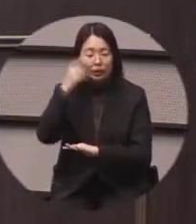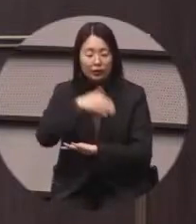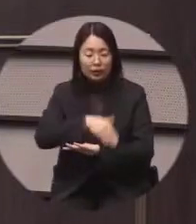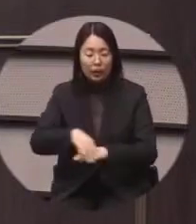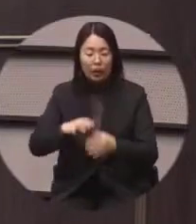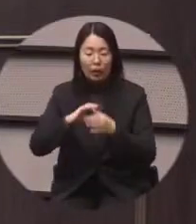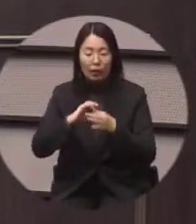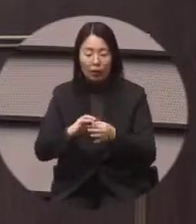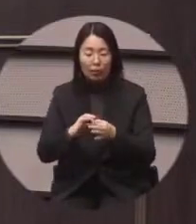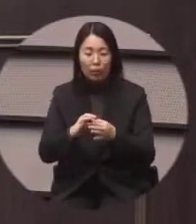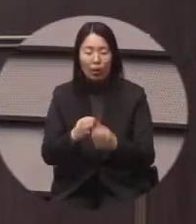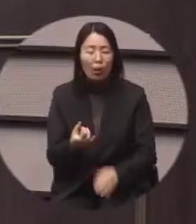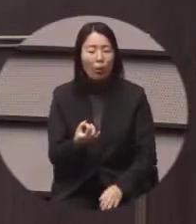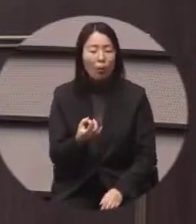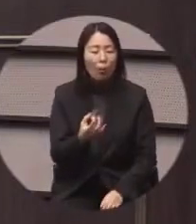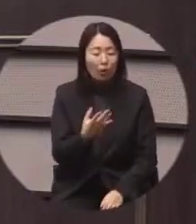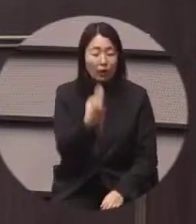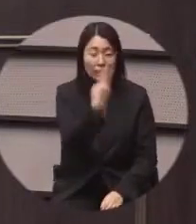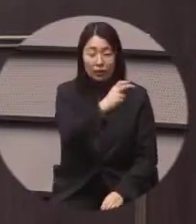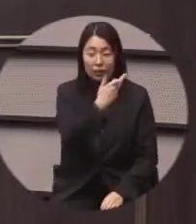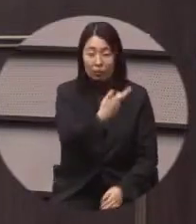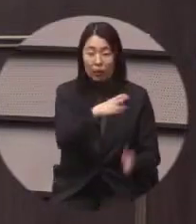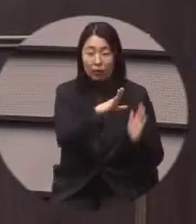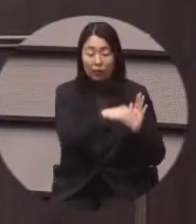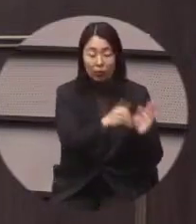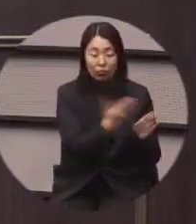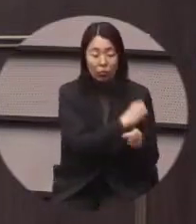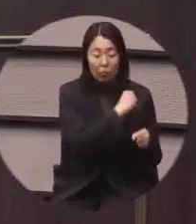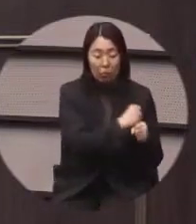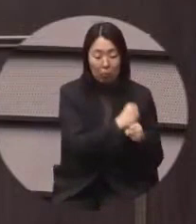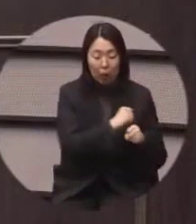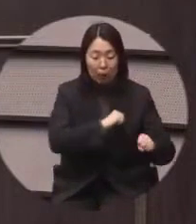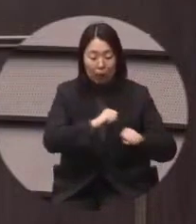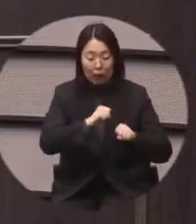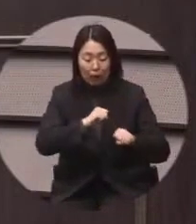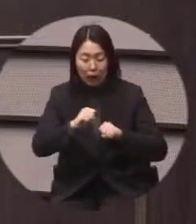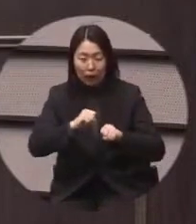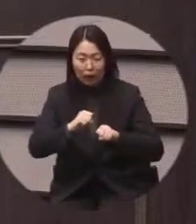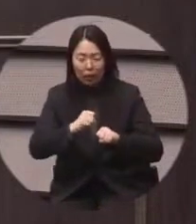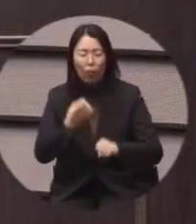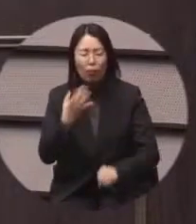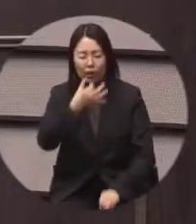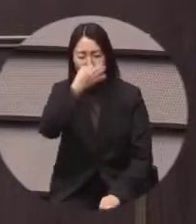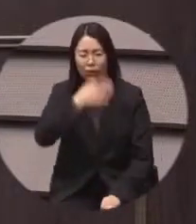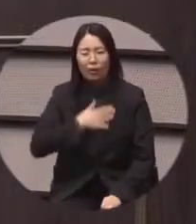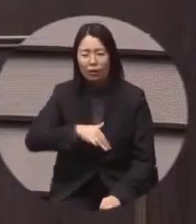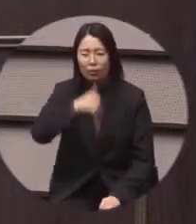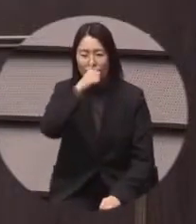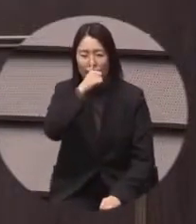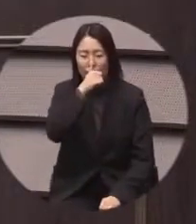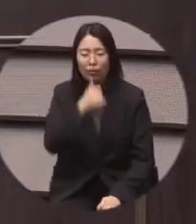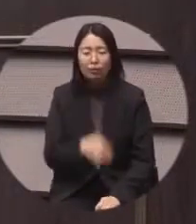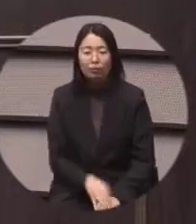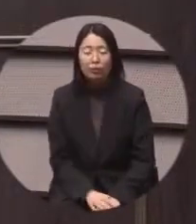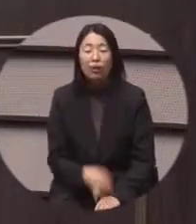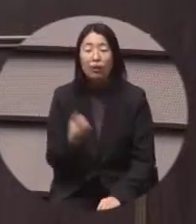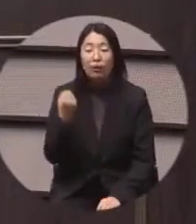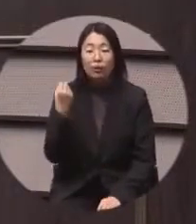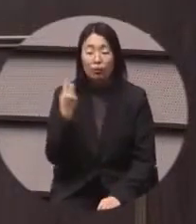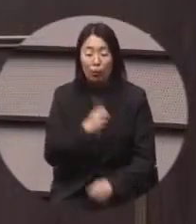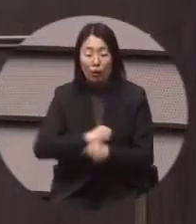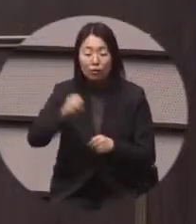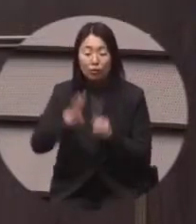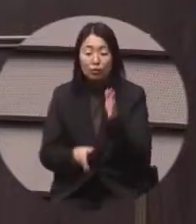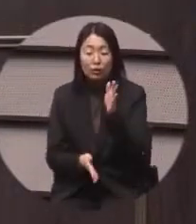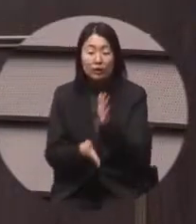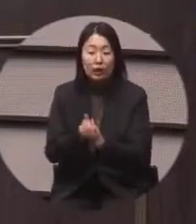최초 계획대로 일정을 맞춰 착공, 완공하기는 여간 어려운 일이 아니라는 것을 잘 알고 있습니다. 또한 광주시가